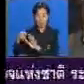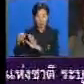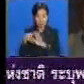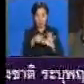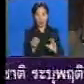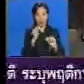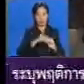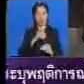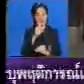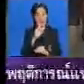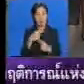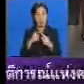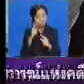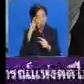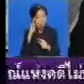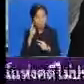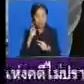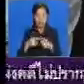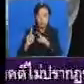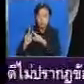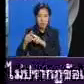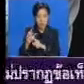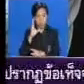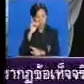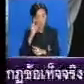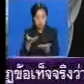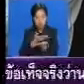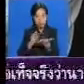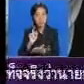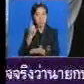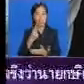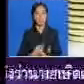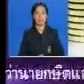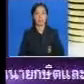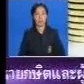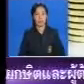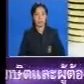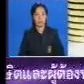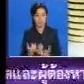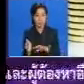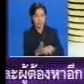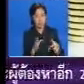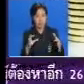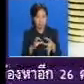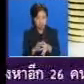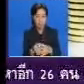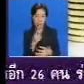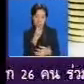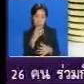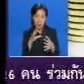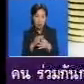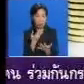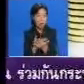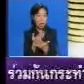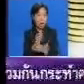รวมจาก 50,000 ล้านบาทหรือไม่จะต้องมีพิจารณาอีกครั้งในวันพรุ่งนี้ครับมาดูเรื่องหมูที่ไม่หมูกันบ้างนะฮะราค